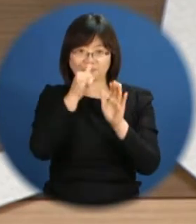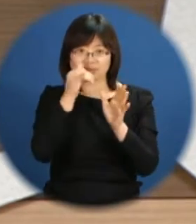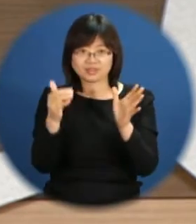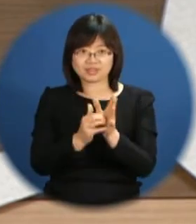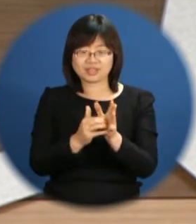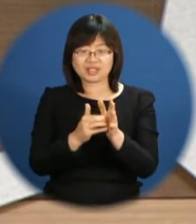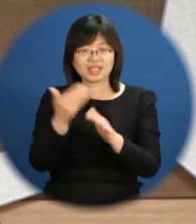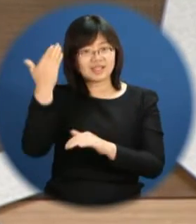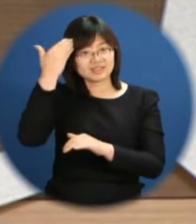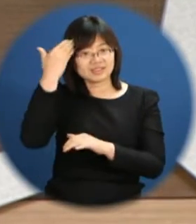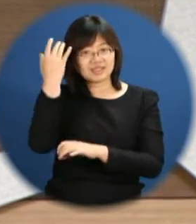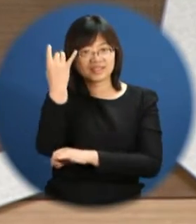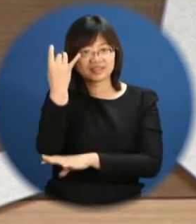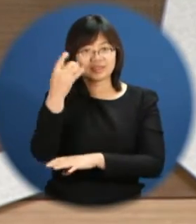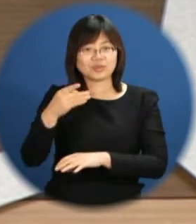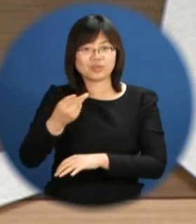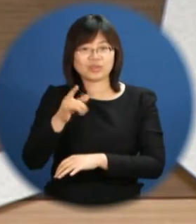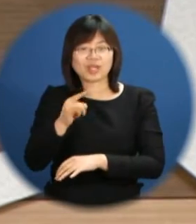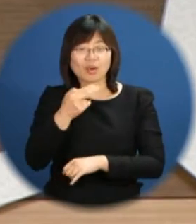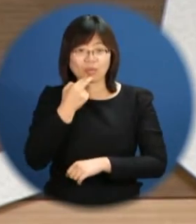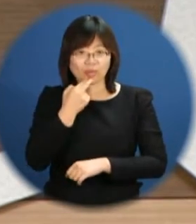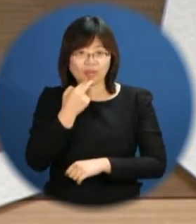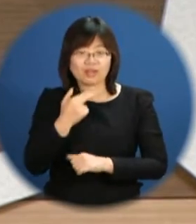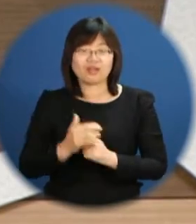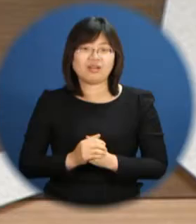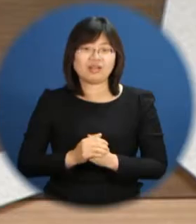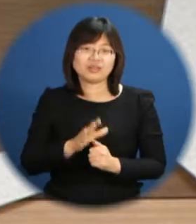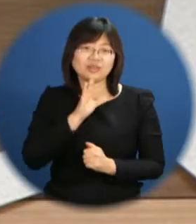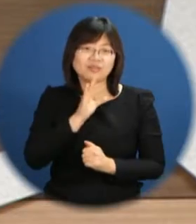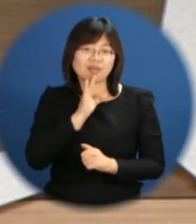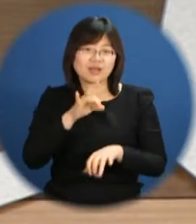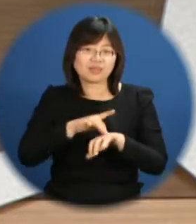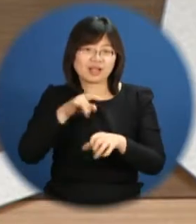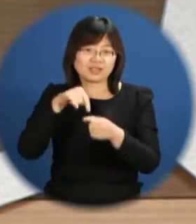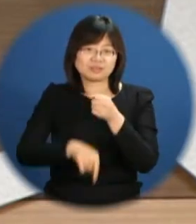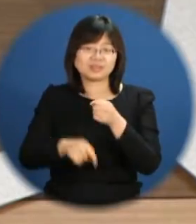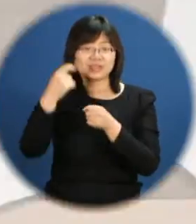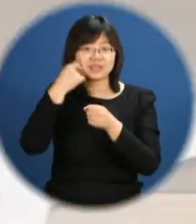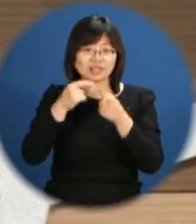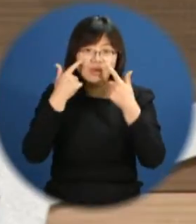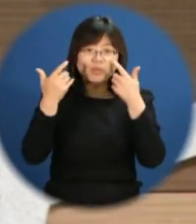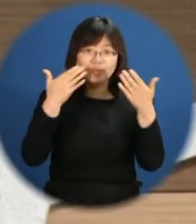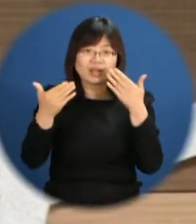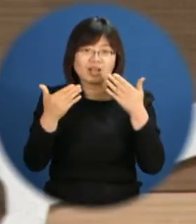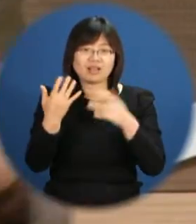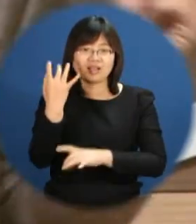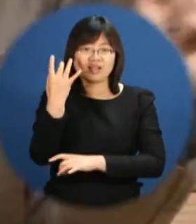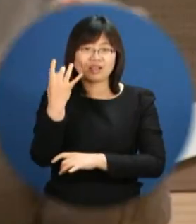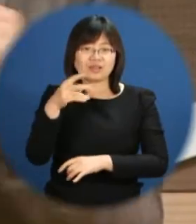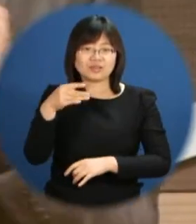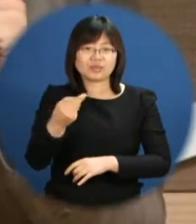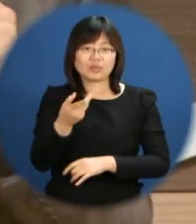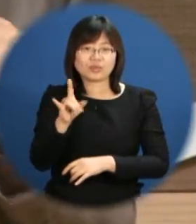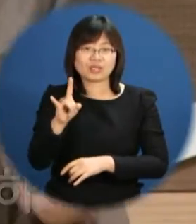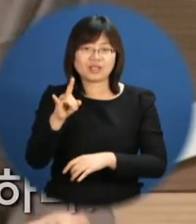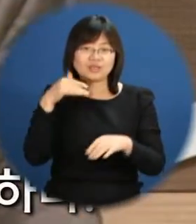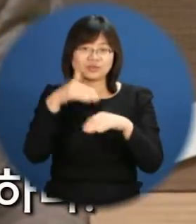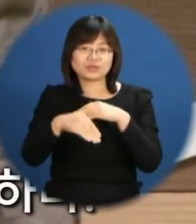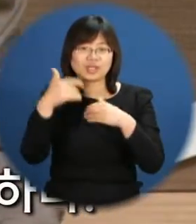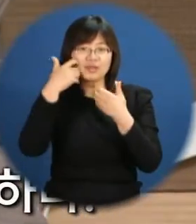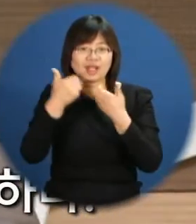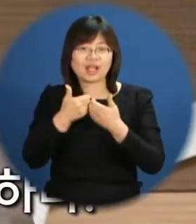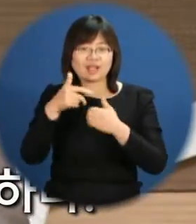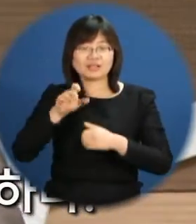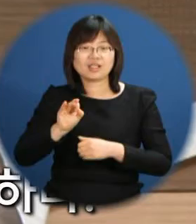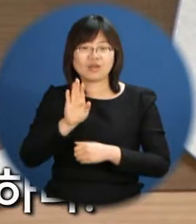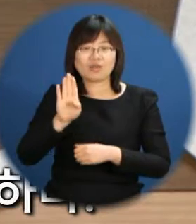지식의 초대가 없다는거 정말 뼈저리게 느꼈습니다 호텔 주의 이 대응하는 소위